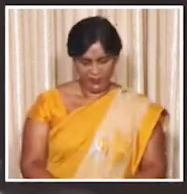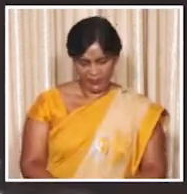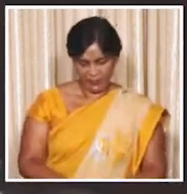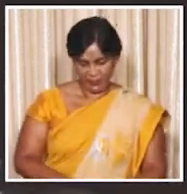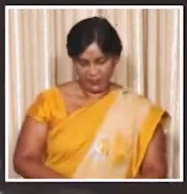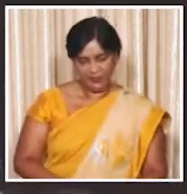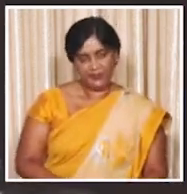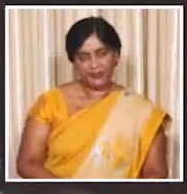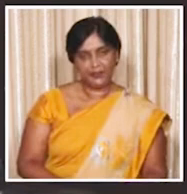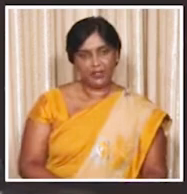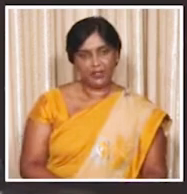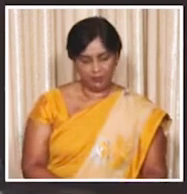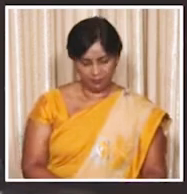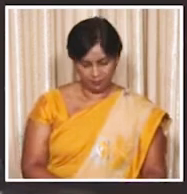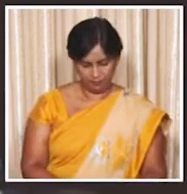உள்ள